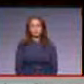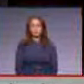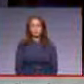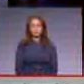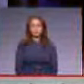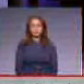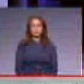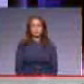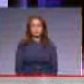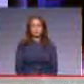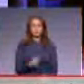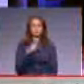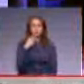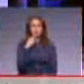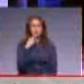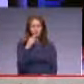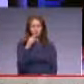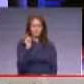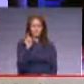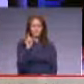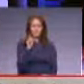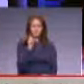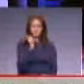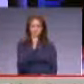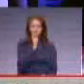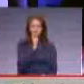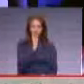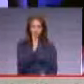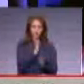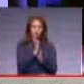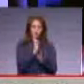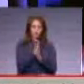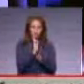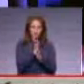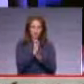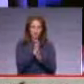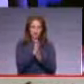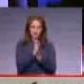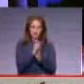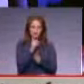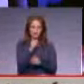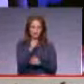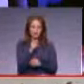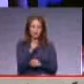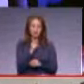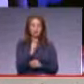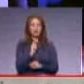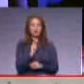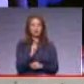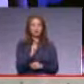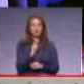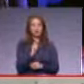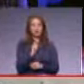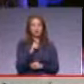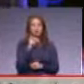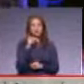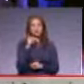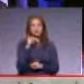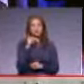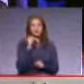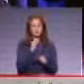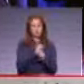انت فنانه، اللي بيتعامل معاكي كفنانه بيقول انك انت وصلتي الى